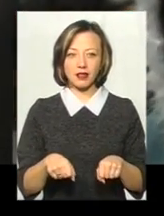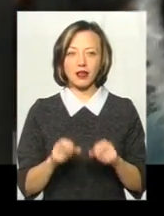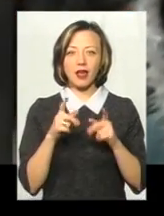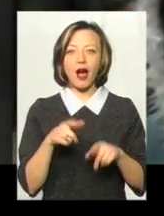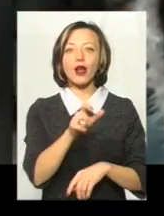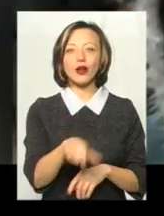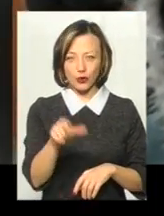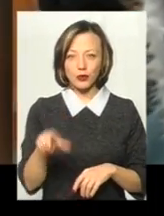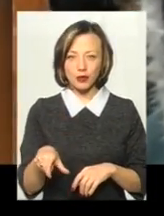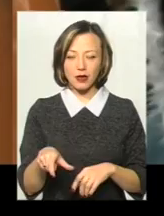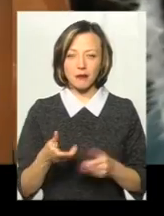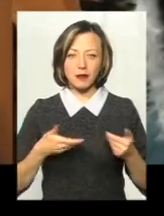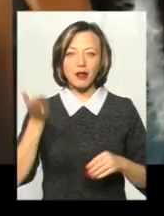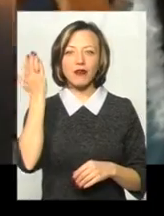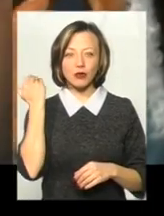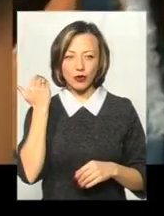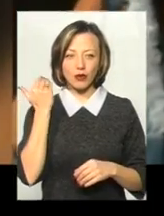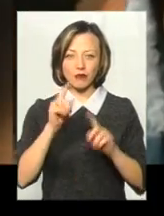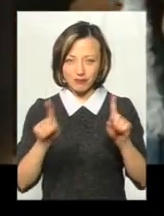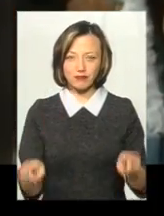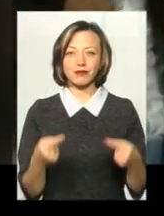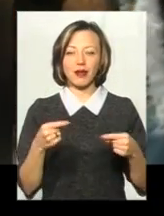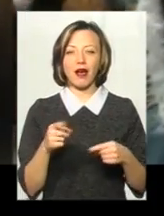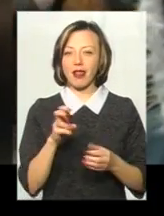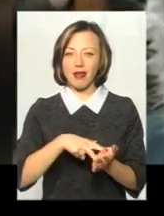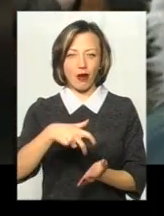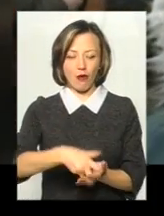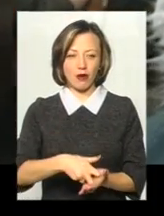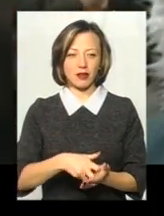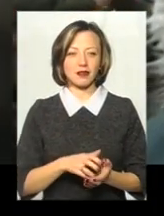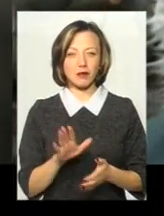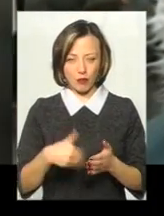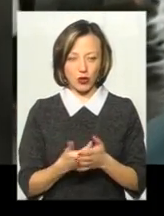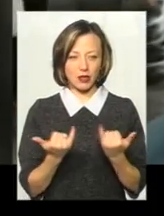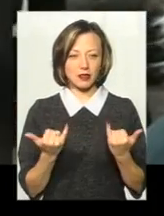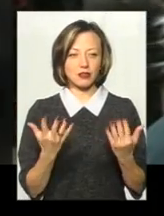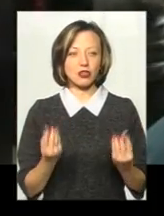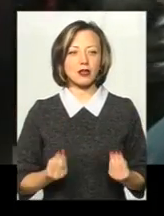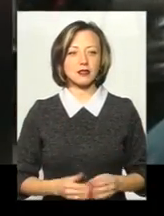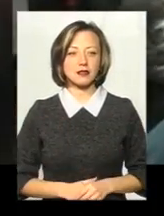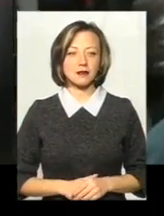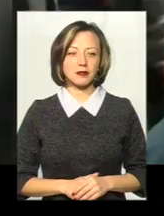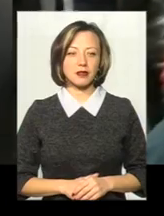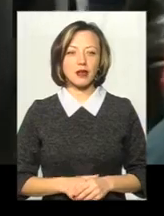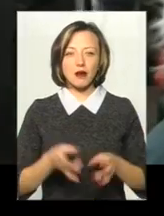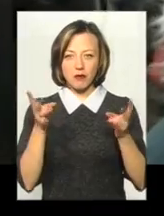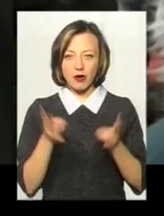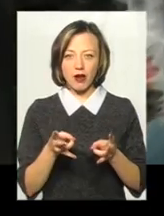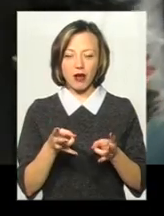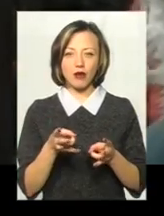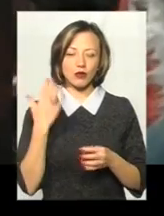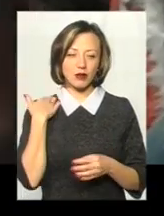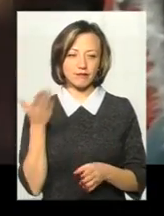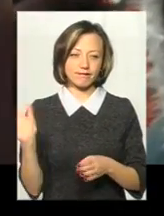як люди, то ми б давно стояли на ногах, а не на колінах, по даний час. І пора їх свого горба